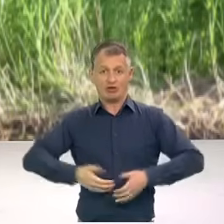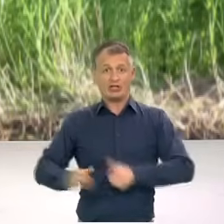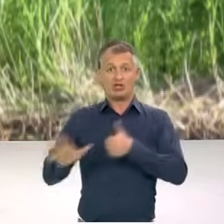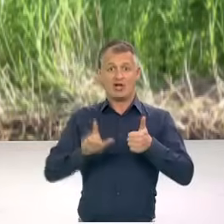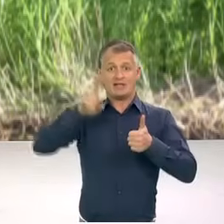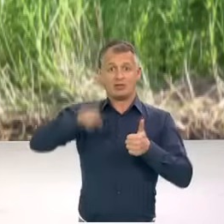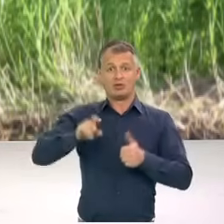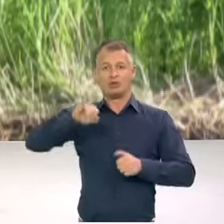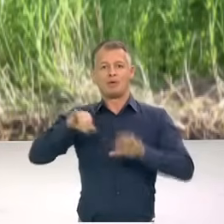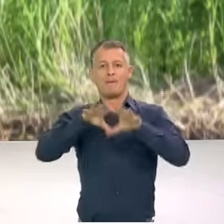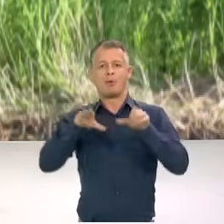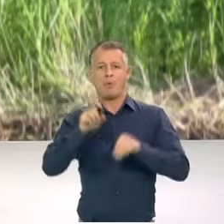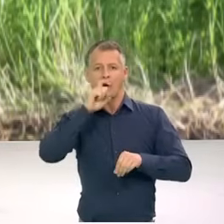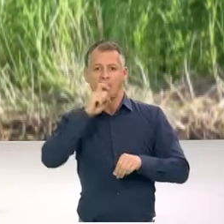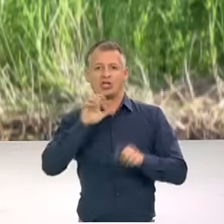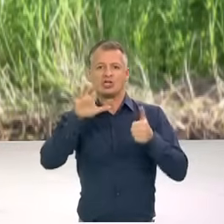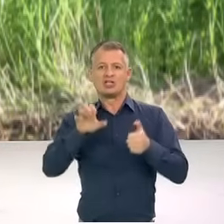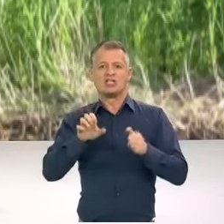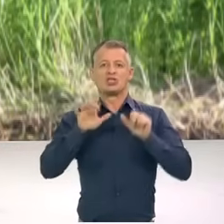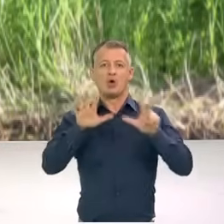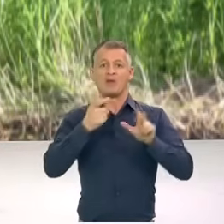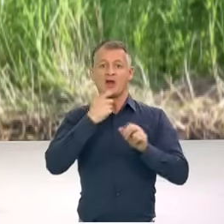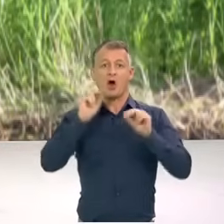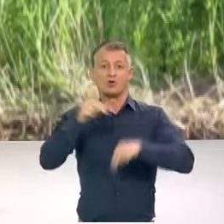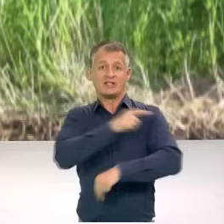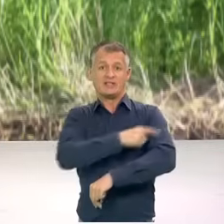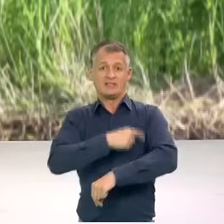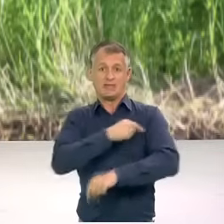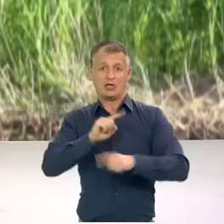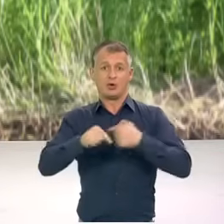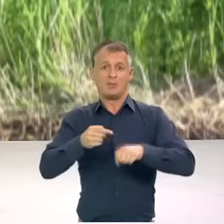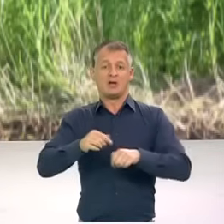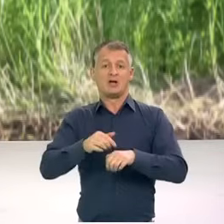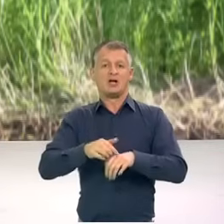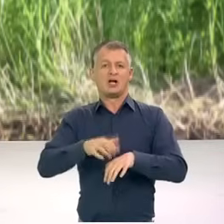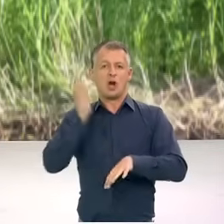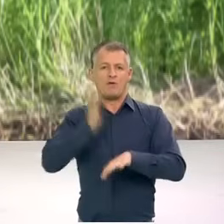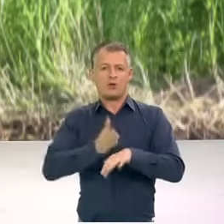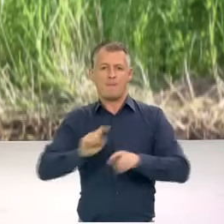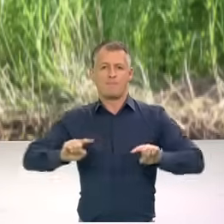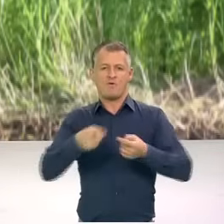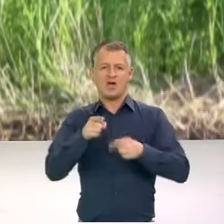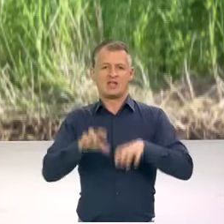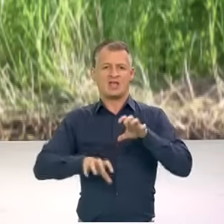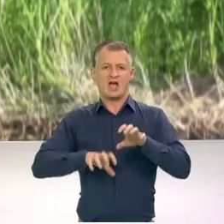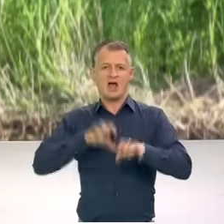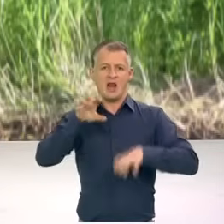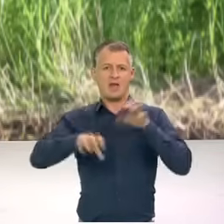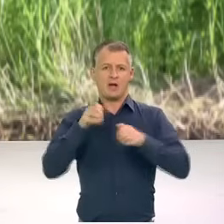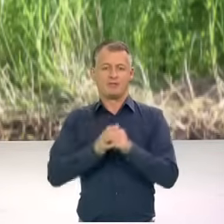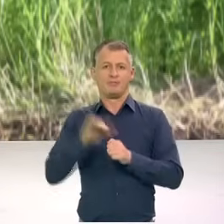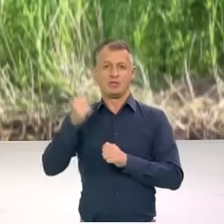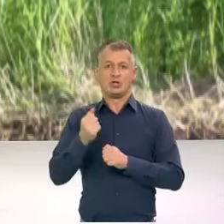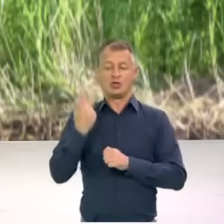în șase luni și un bărbat de 68 de ani au ajuns de urgență la spital în urma rănilor provocate de animalul sălbatic din fericire cele două